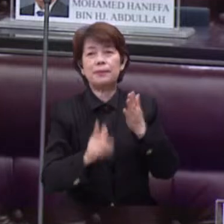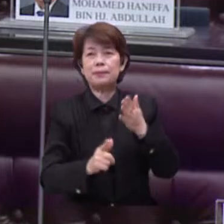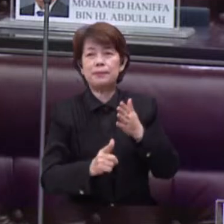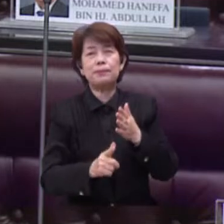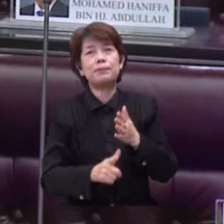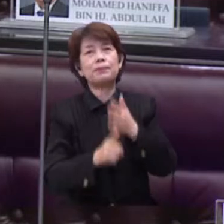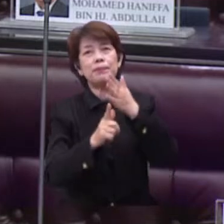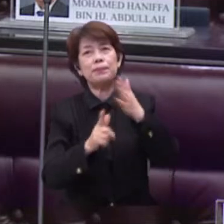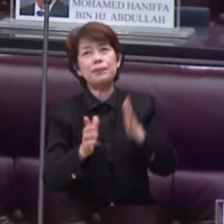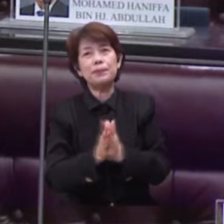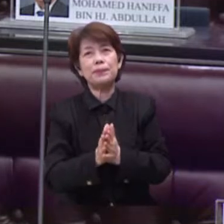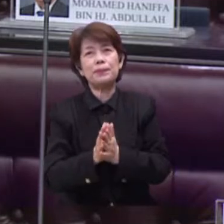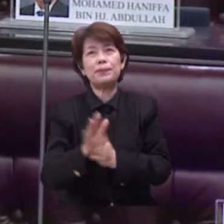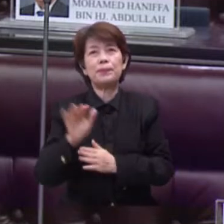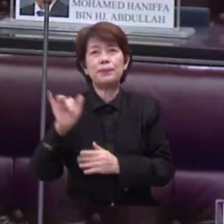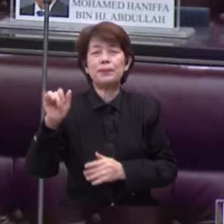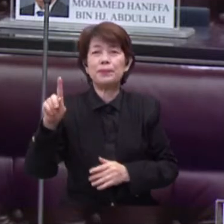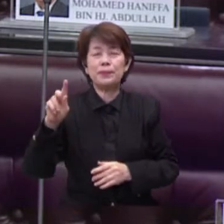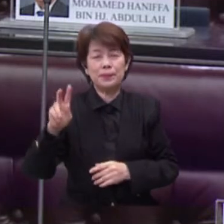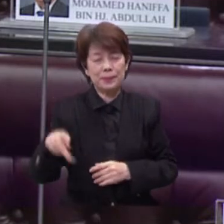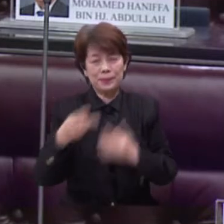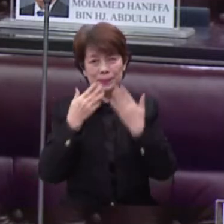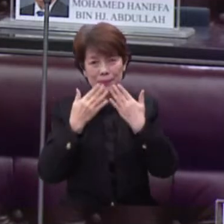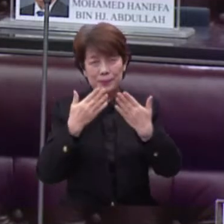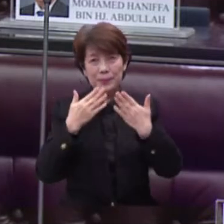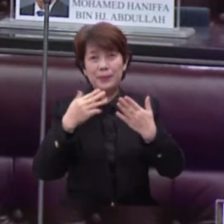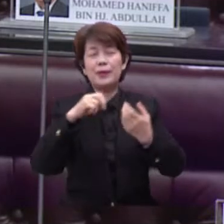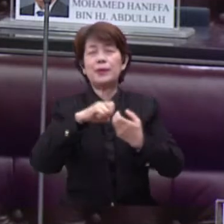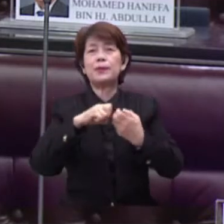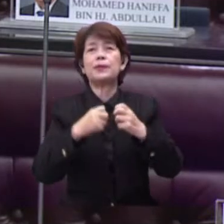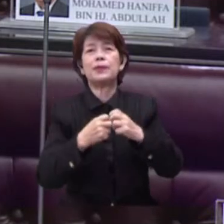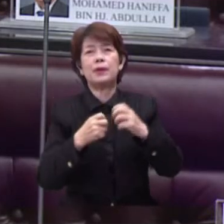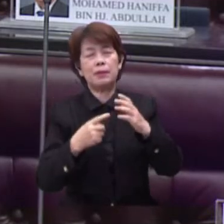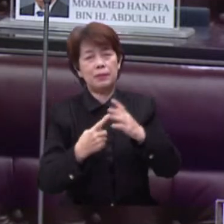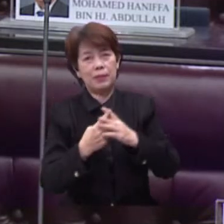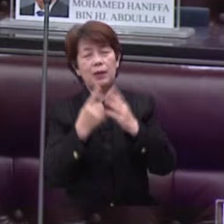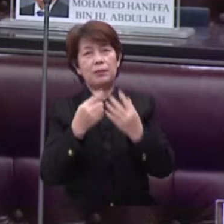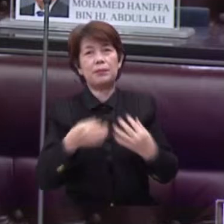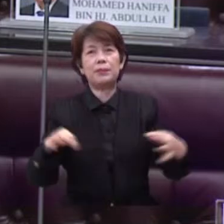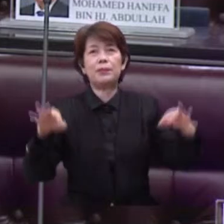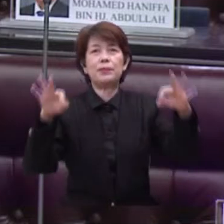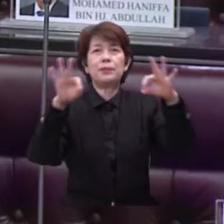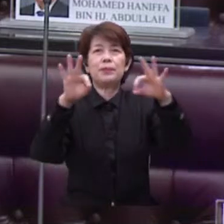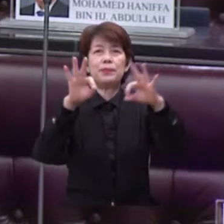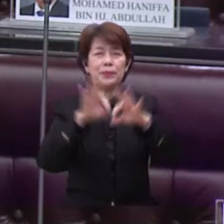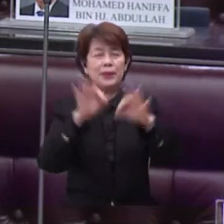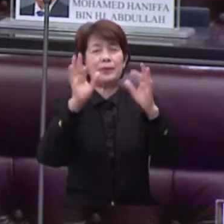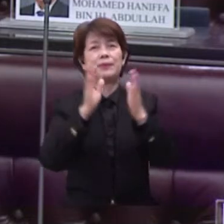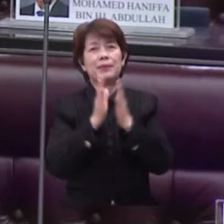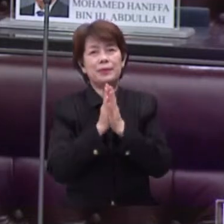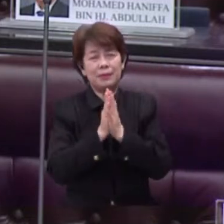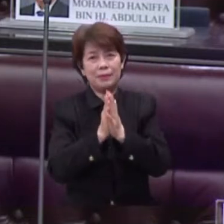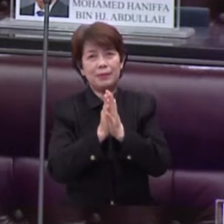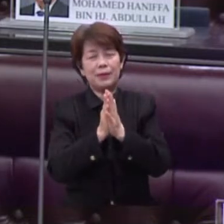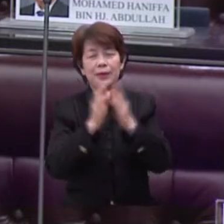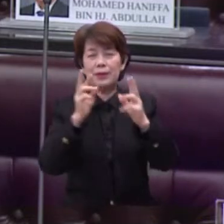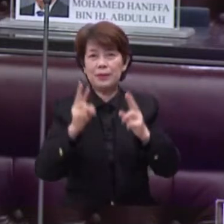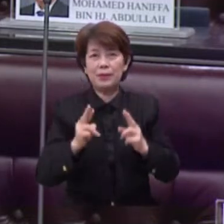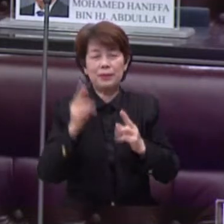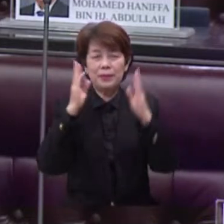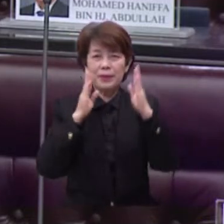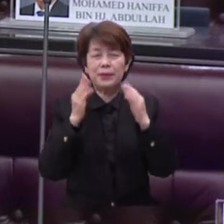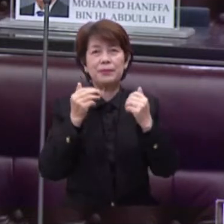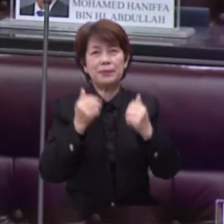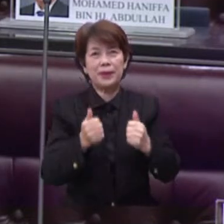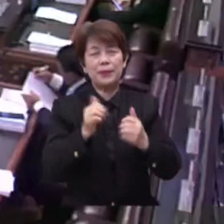dan dewan dengan kita bahas tentang isu yang amat penting nih demi agama bangsa dan negara dan juga rakyat Malaysia sekian